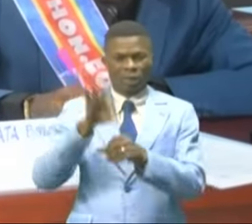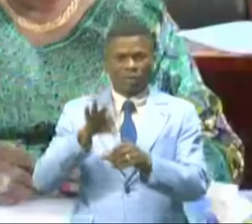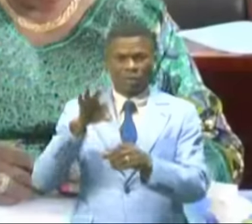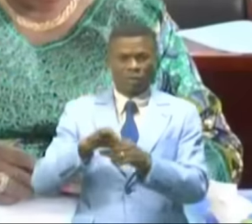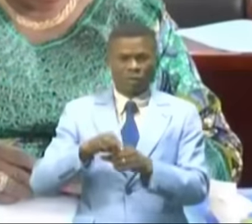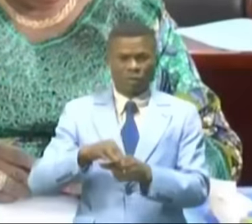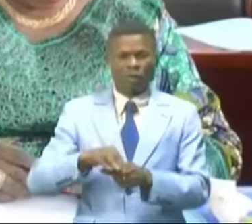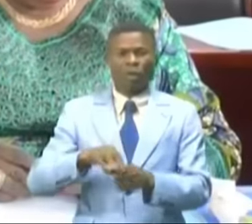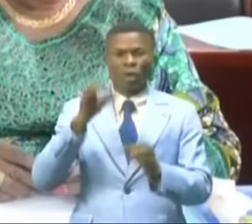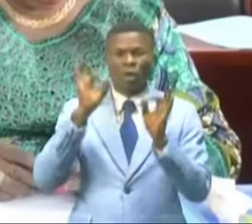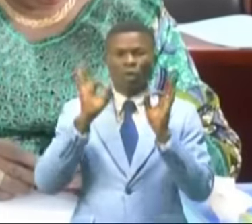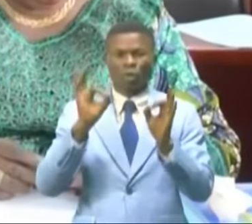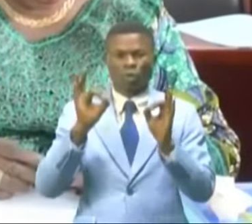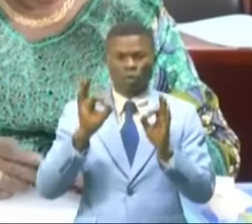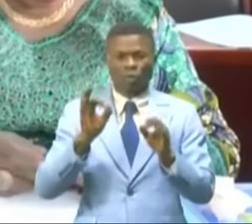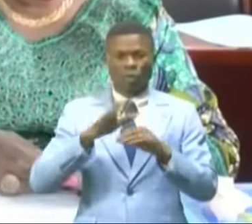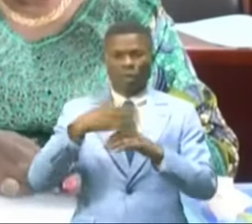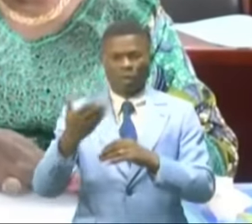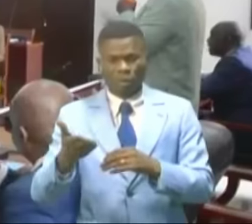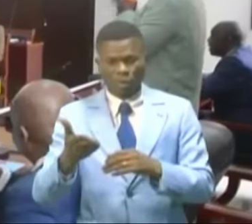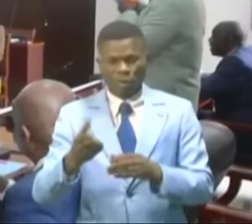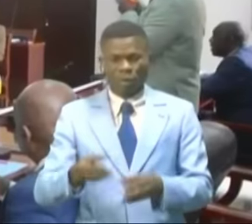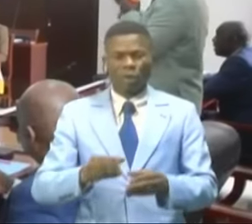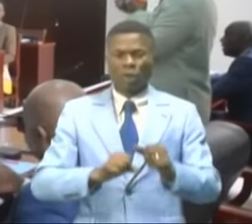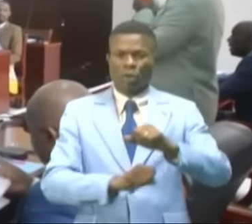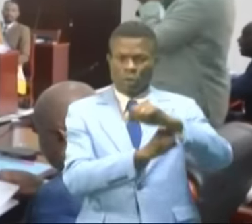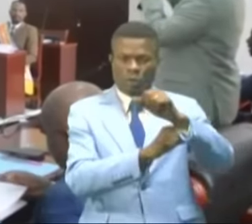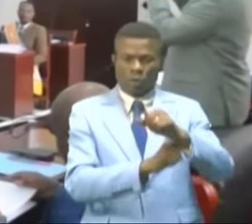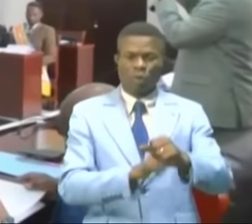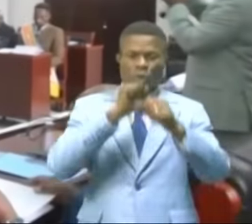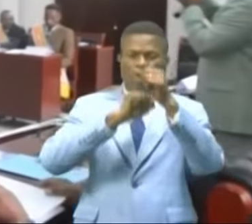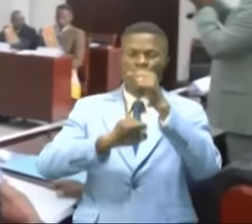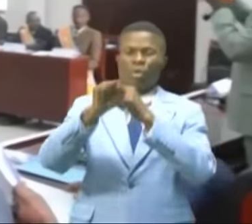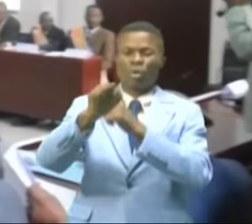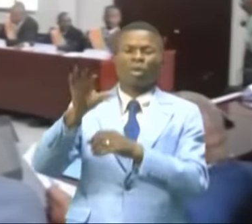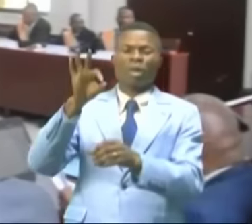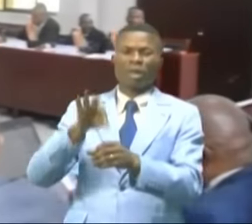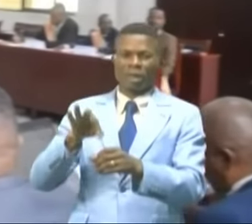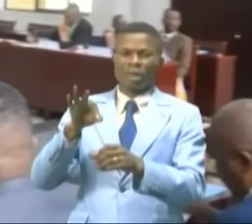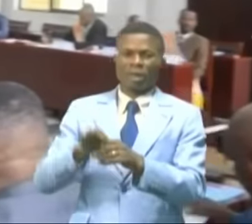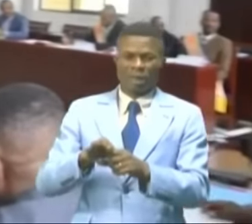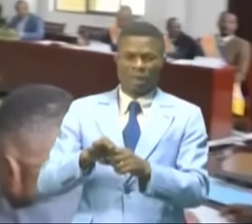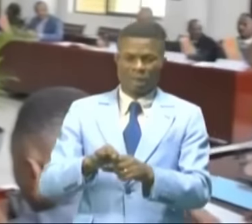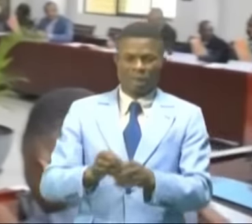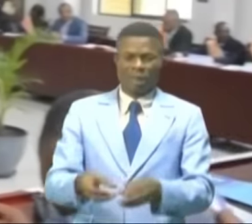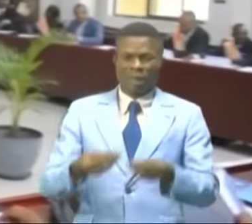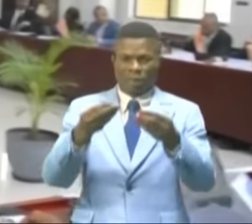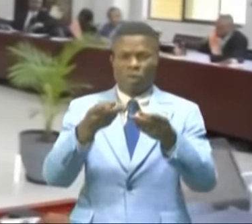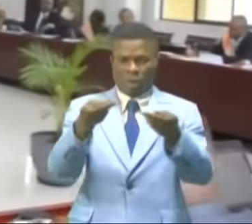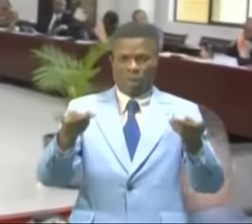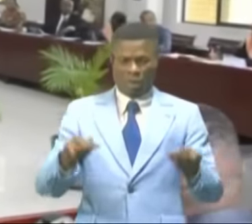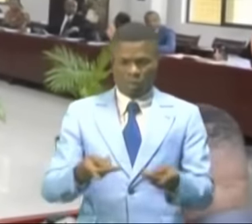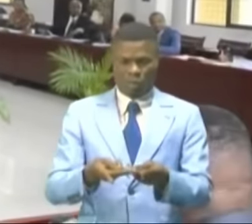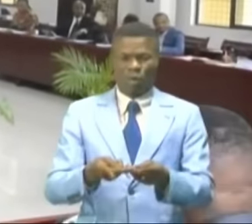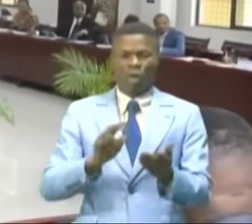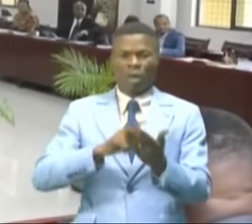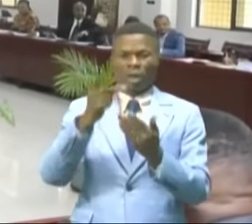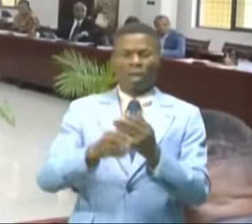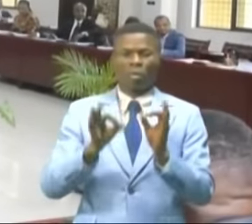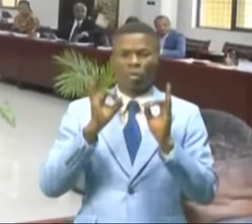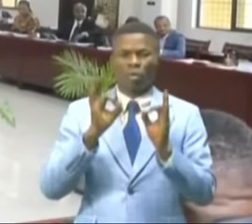dernières élections, après les avoir accompagnés durant la campagne électorale, il vient de mettre en place un nouveau programme